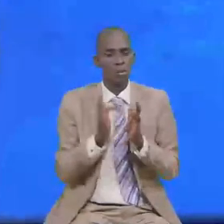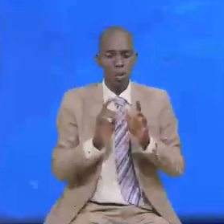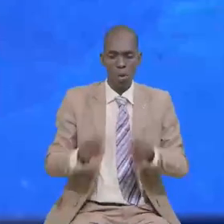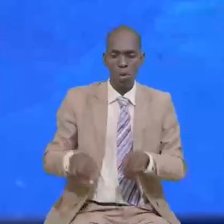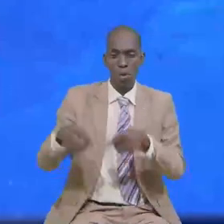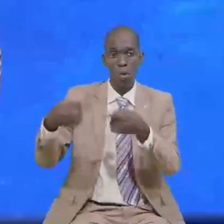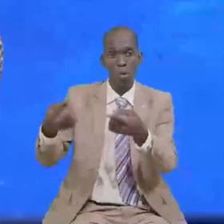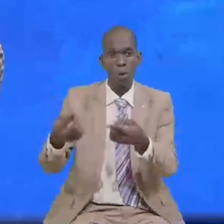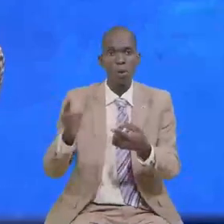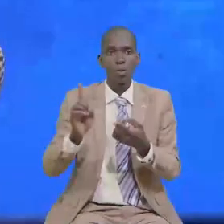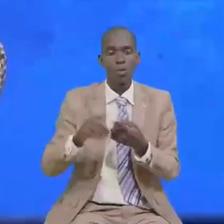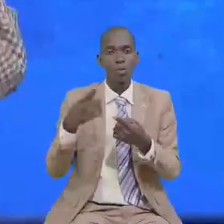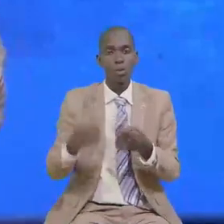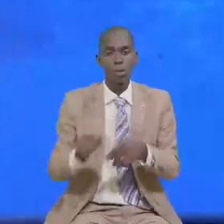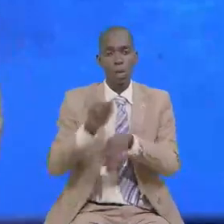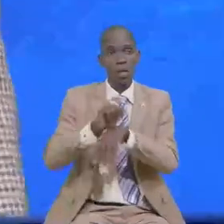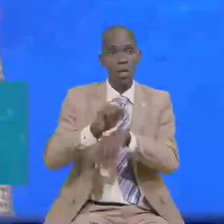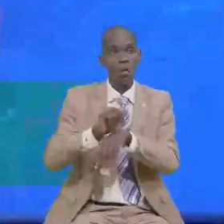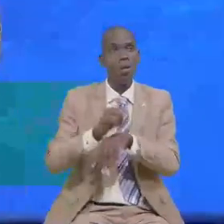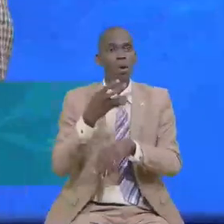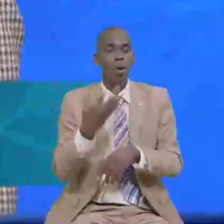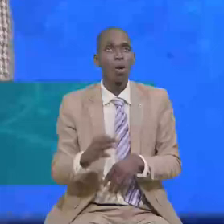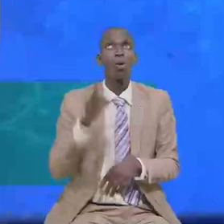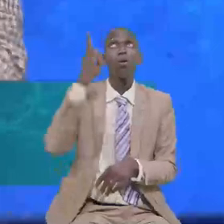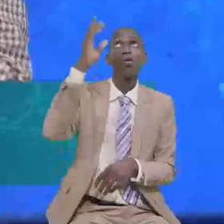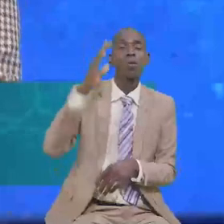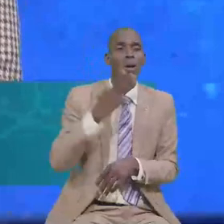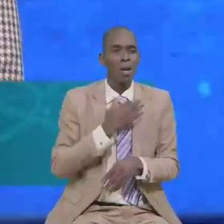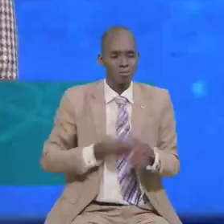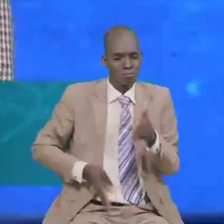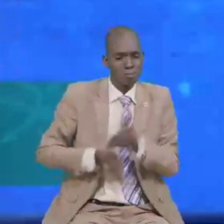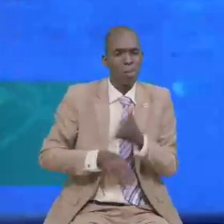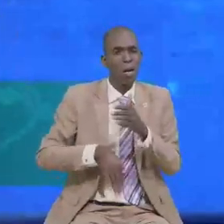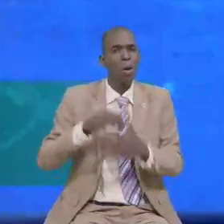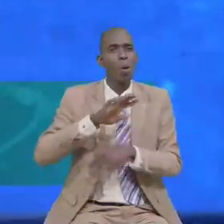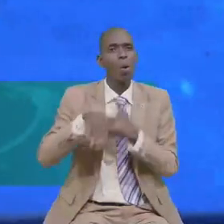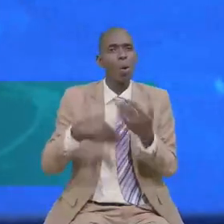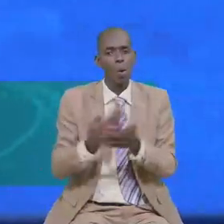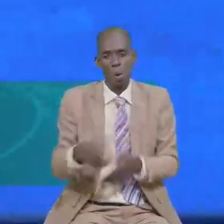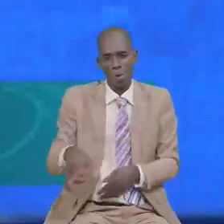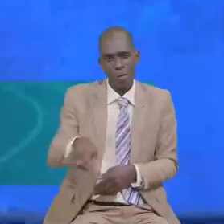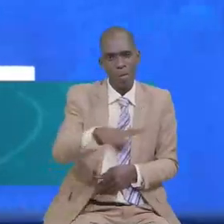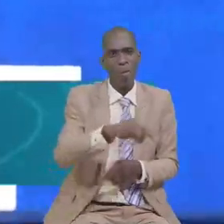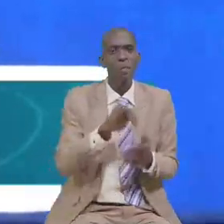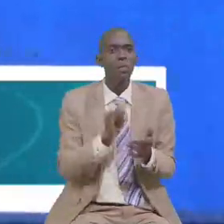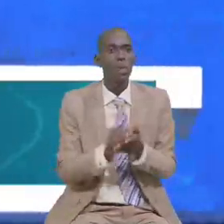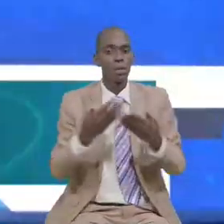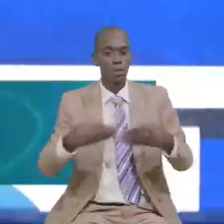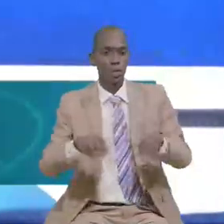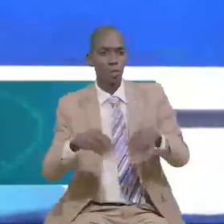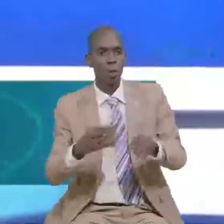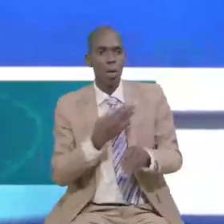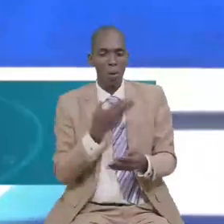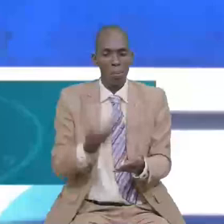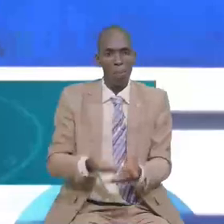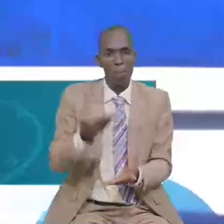Jésus entra dans le temple de Dieu. Il chassa tous ceux qui